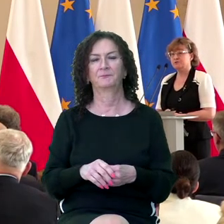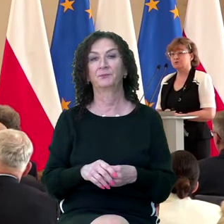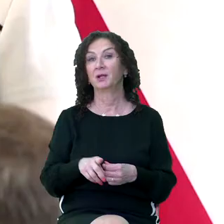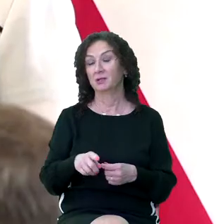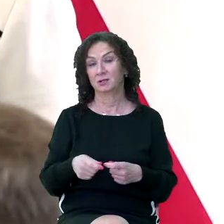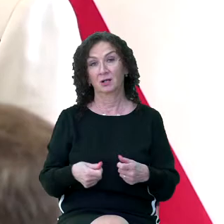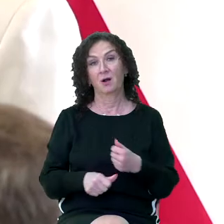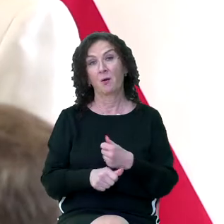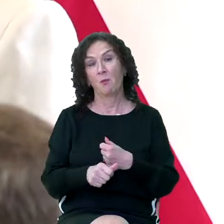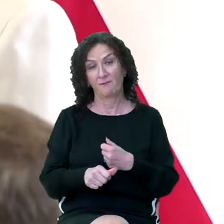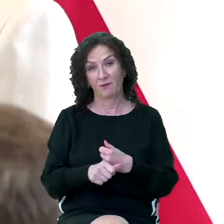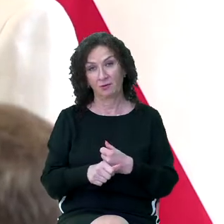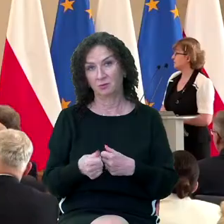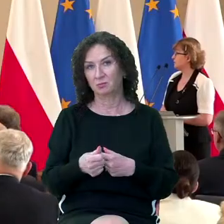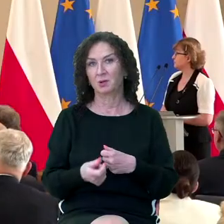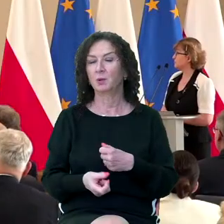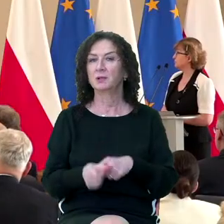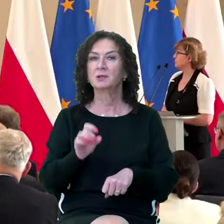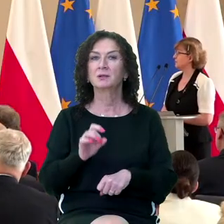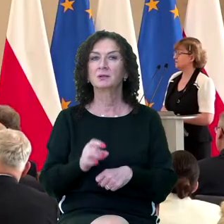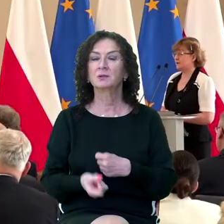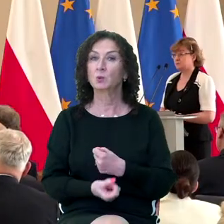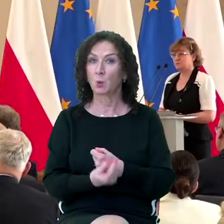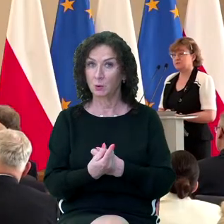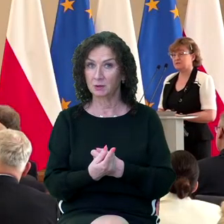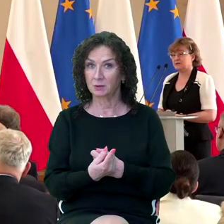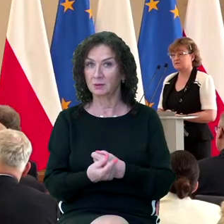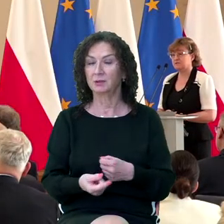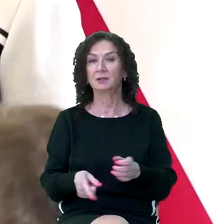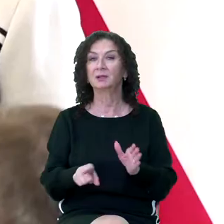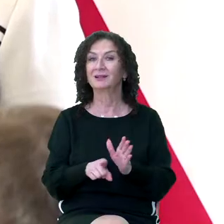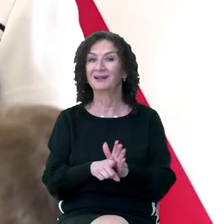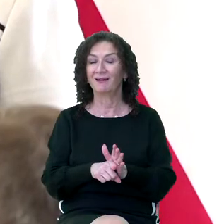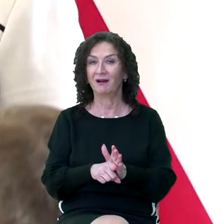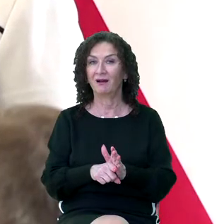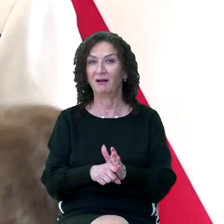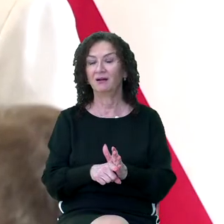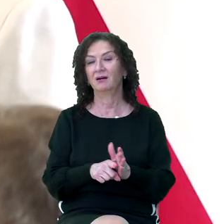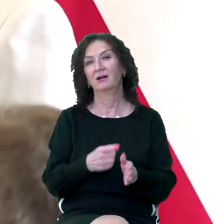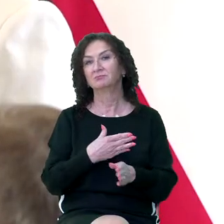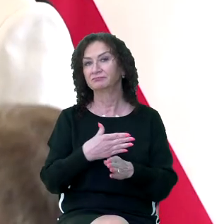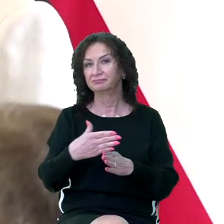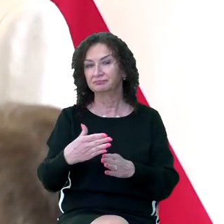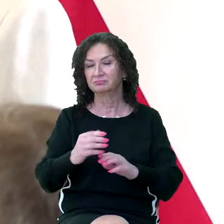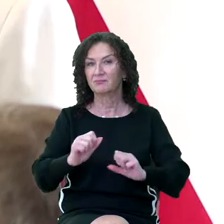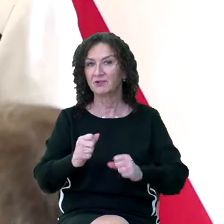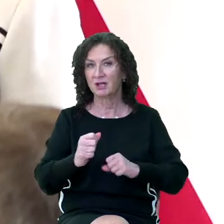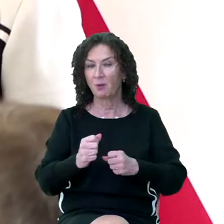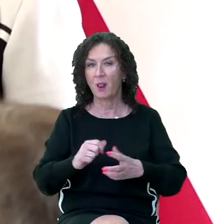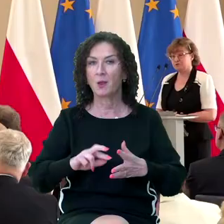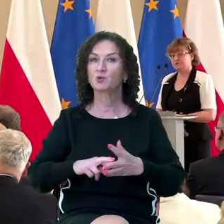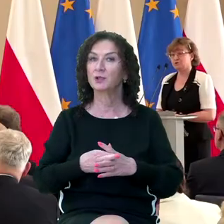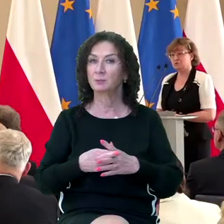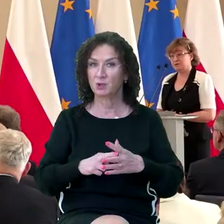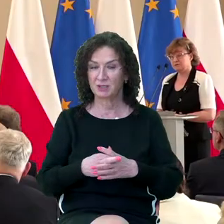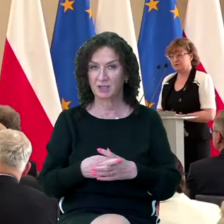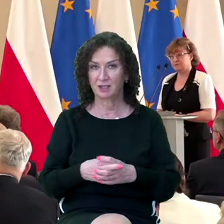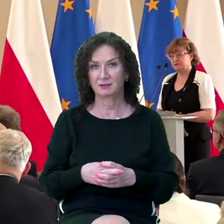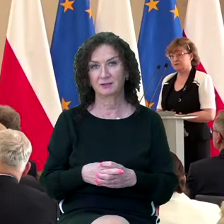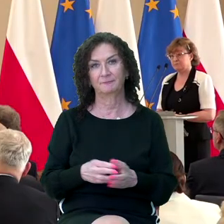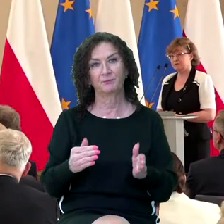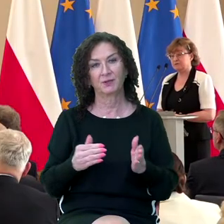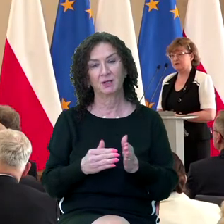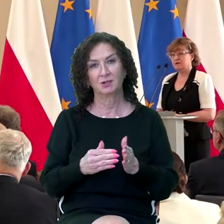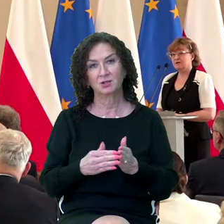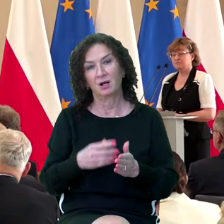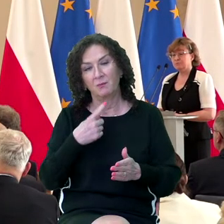oczywiście określone konsekwencje dla funkcjonowania administracji. Należy natomiast, proszę państwa, podkreślić kolejny